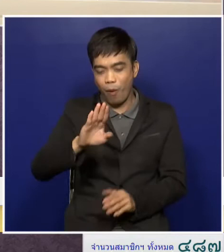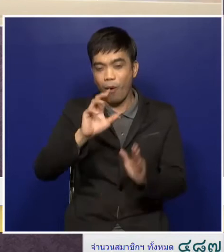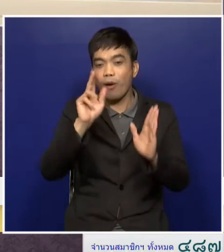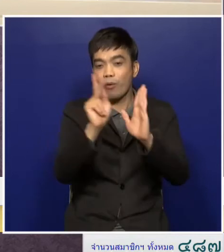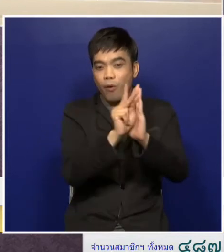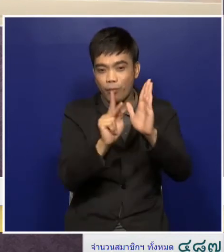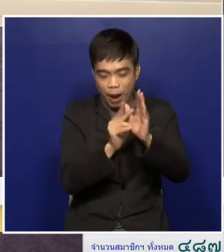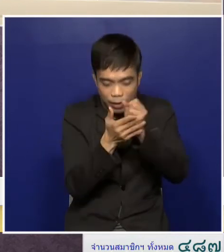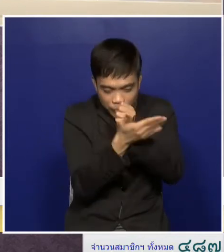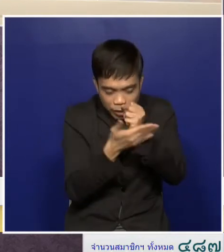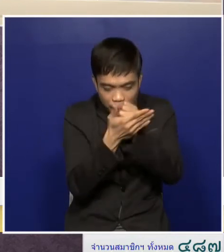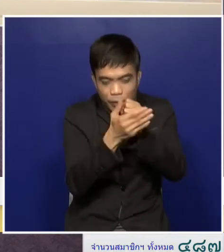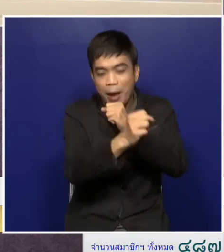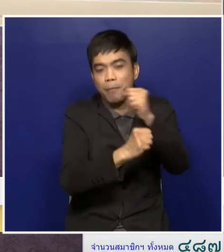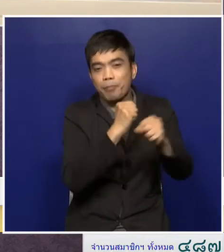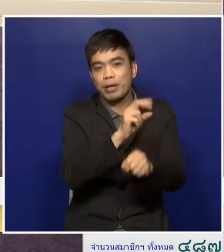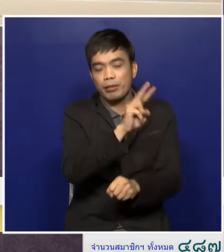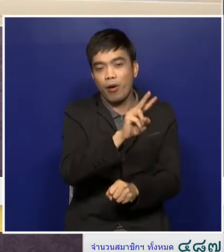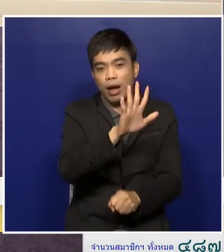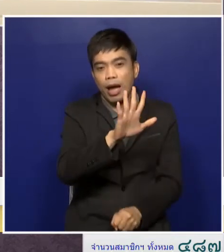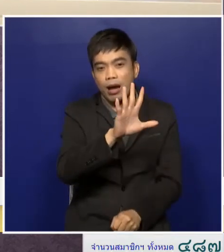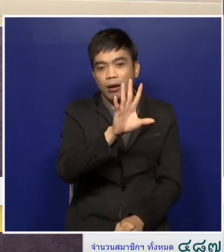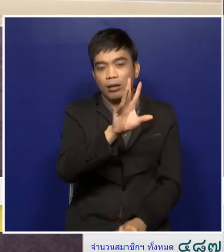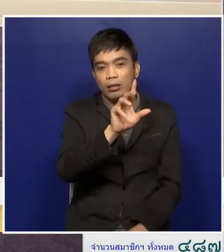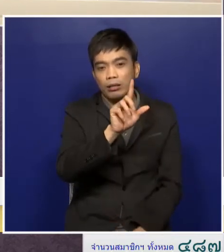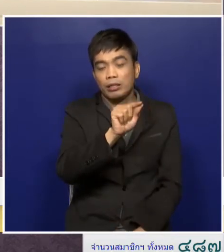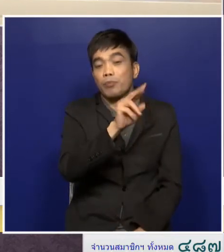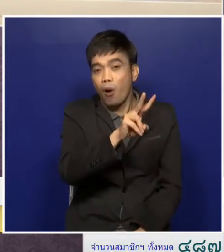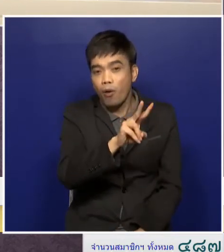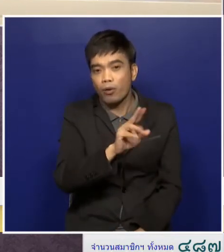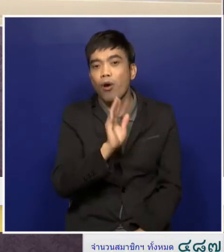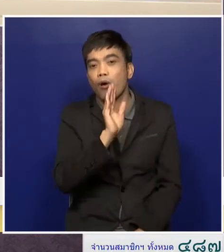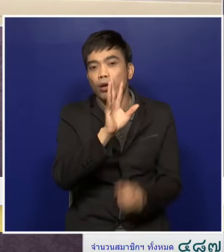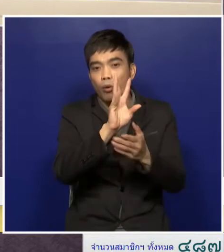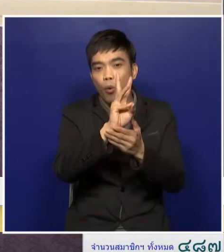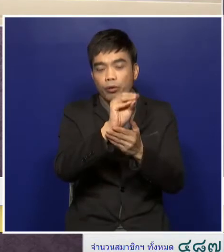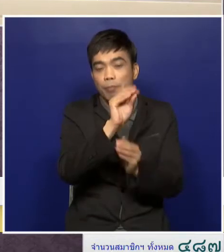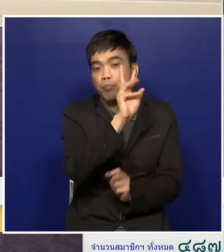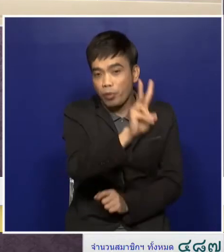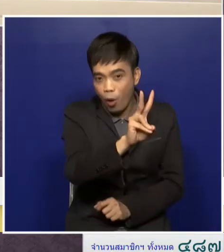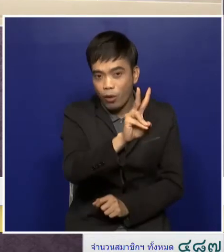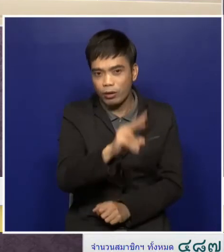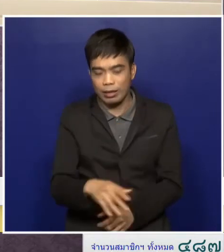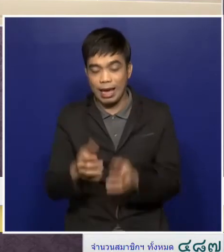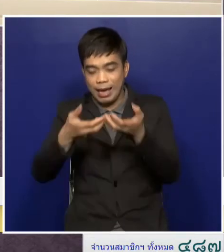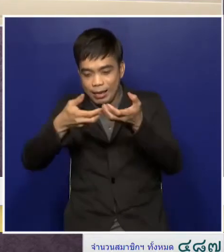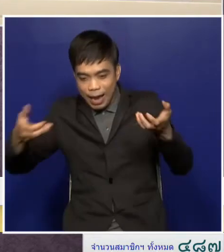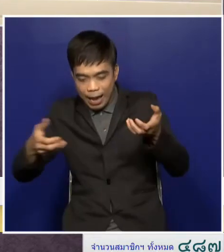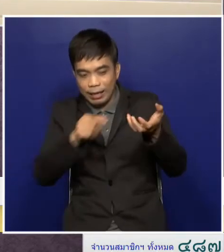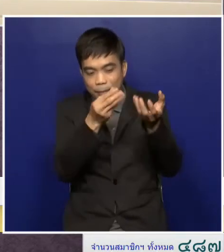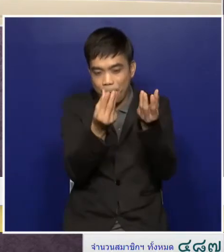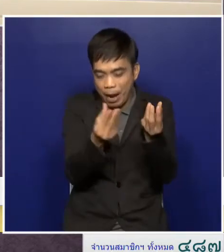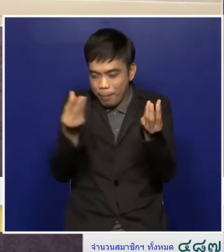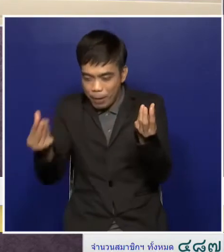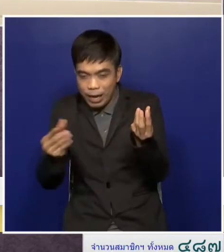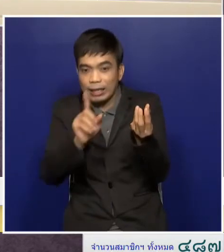62 แยก tsc ของ กัน ชา ค แก กั ชา กั ชวง ดวย tsc 1 เปอรเซ็ต์ อั